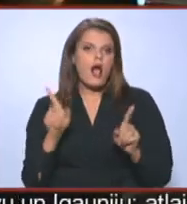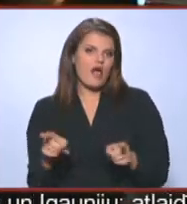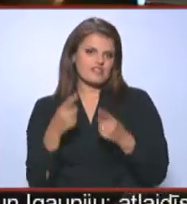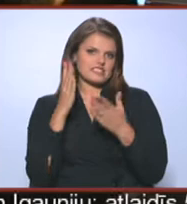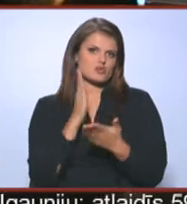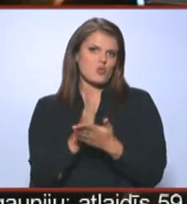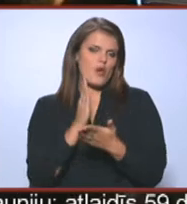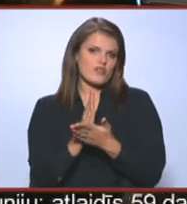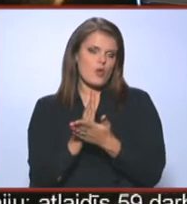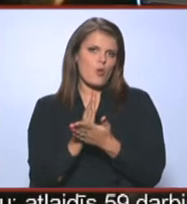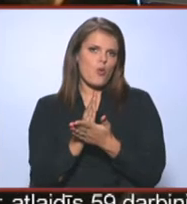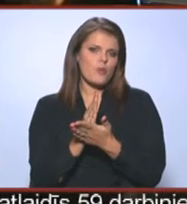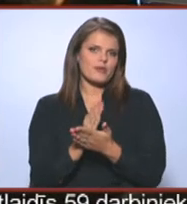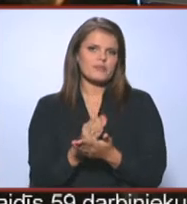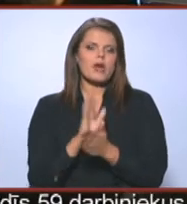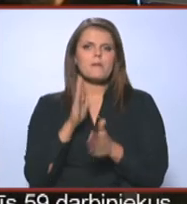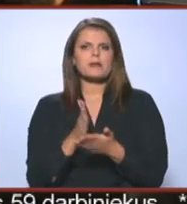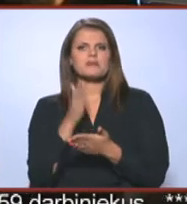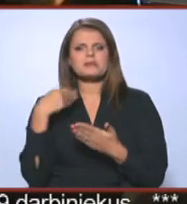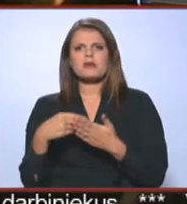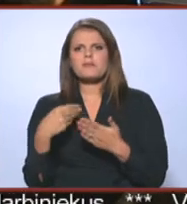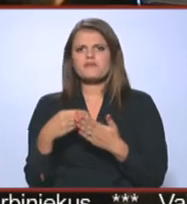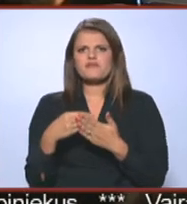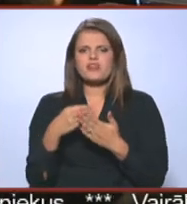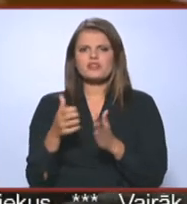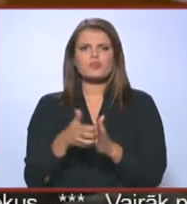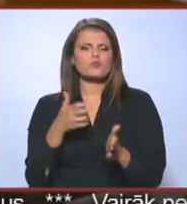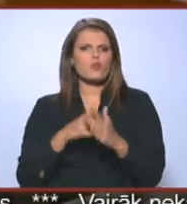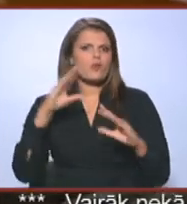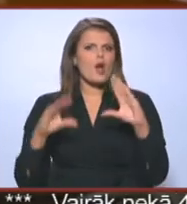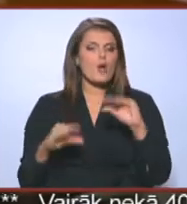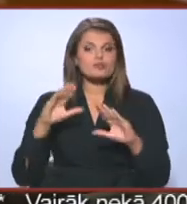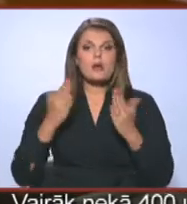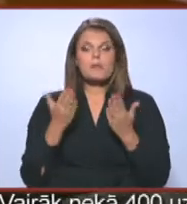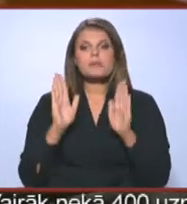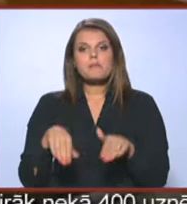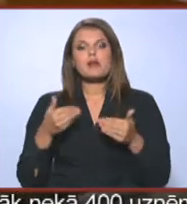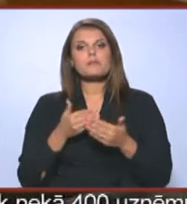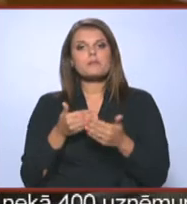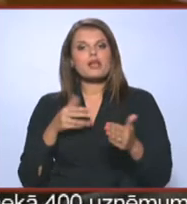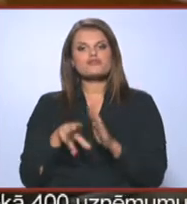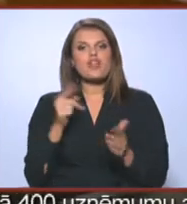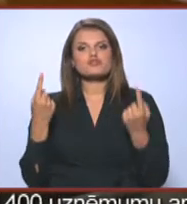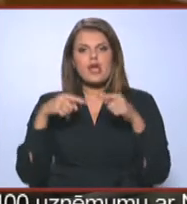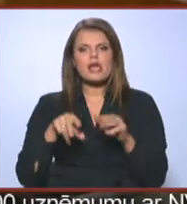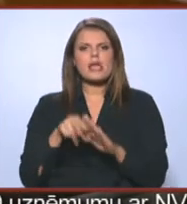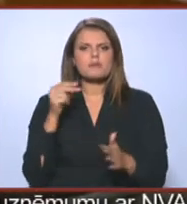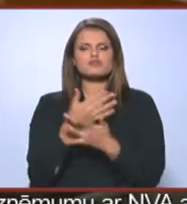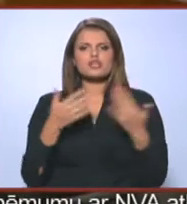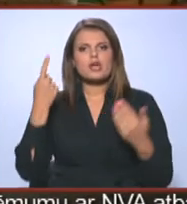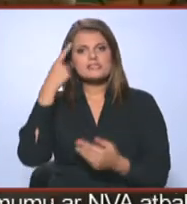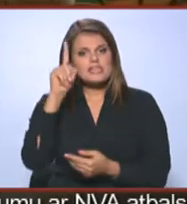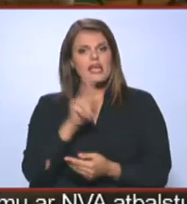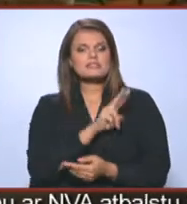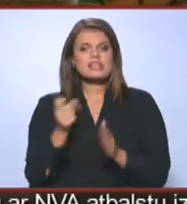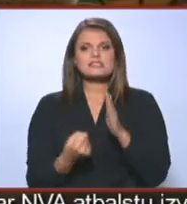Par daudz bīstamāku premjera partija vērtē nevis koalīcijas atbalsta trūkumu budžetam, bet gan priekšvēlēšanu laikā iebalsots dažādus priekšlikumus, kas